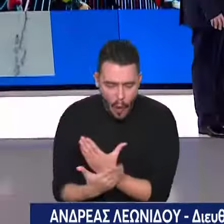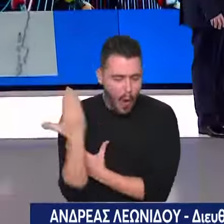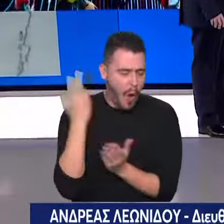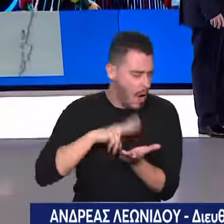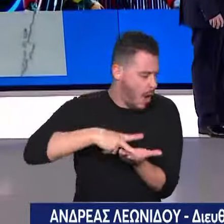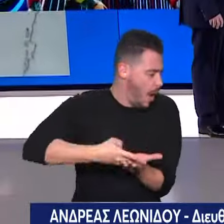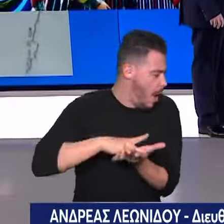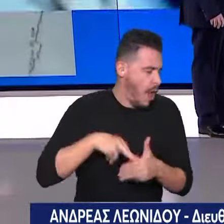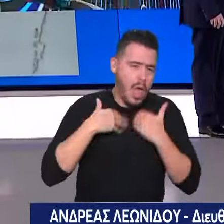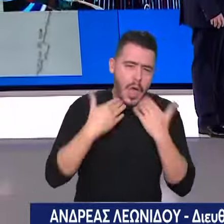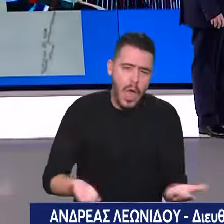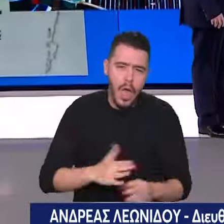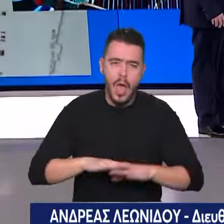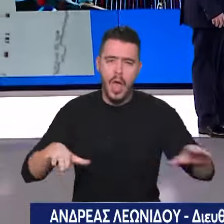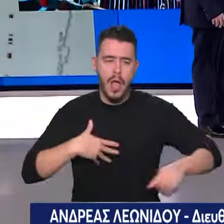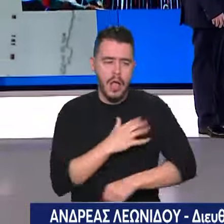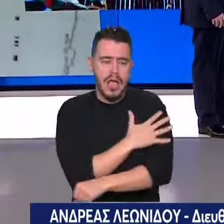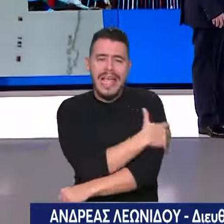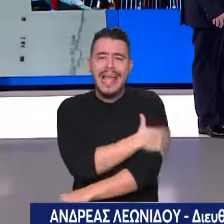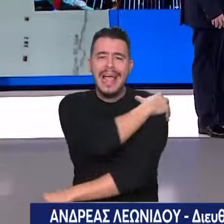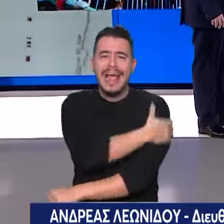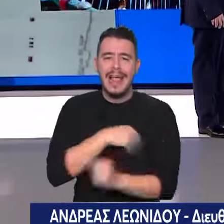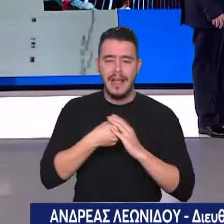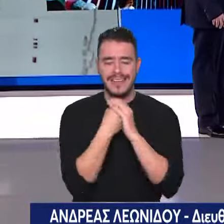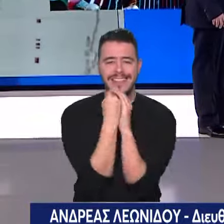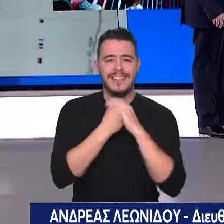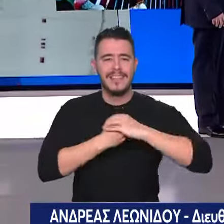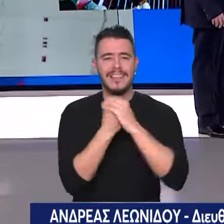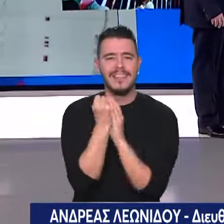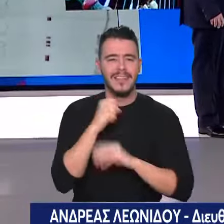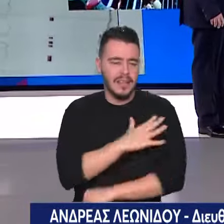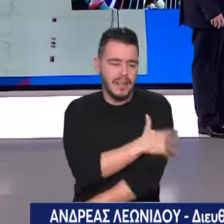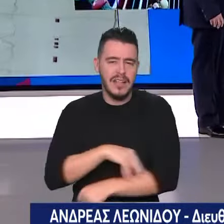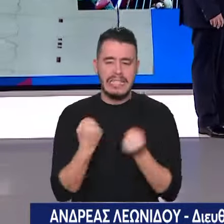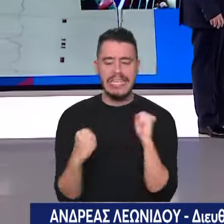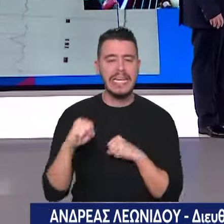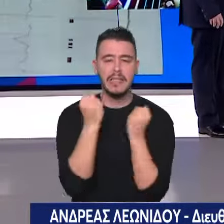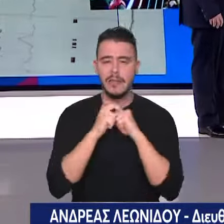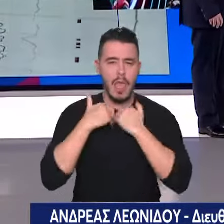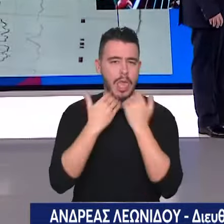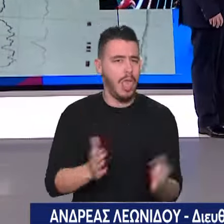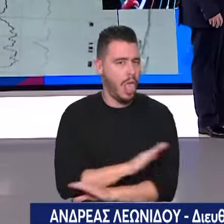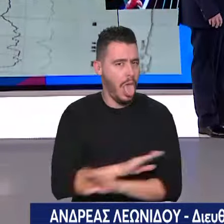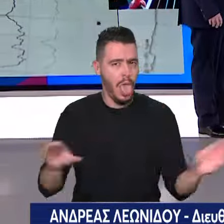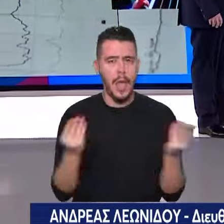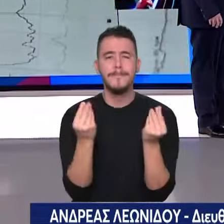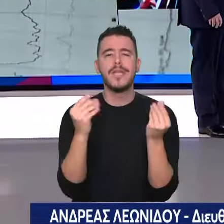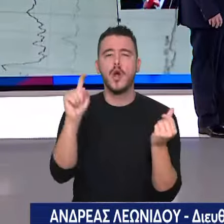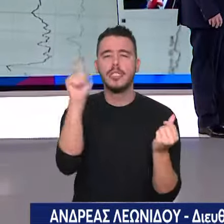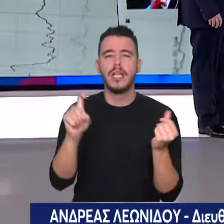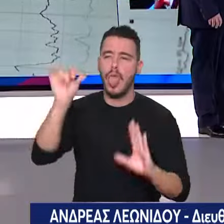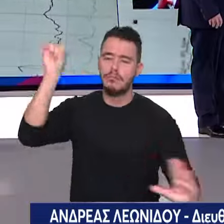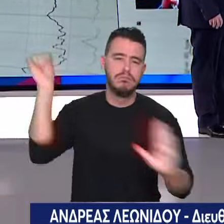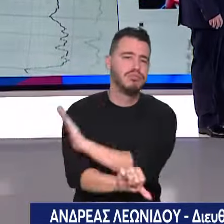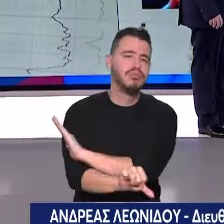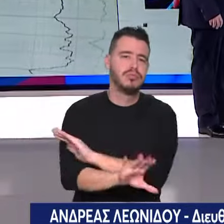πάνω. Δυσκαμψία, να μην μπορούν να αθληθούν ή να πάνε στην εργασία τους ακόμα. Χάνεται η ποιότητα ζωής. Είναι μια φλεγμονή των τενόντων